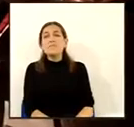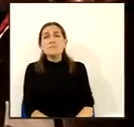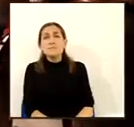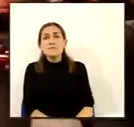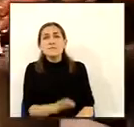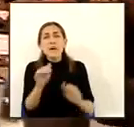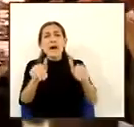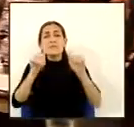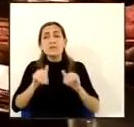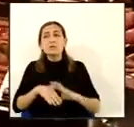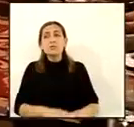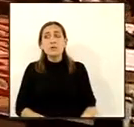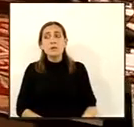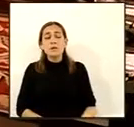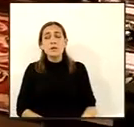Abstencions?